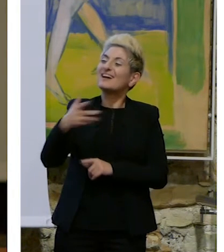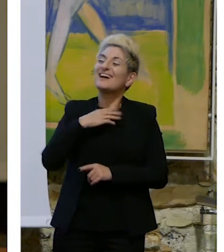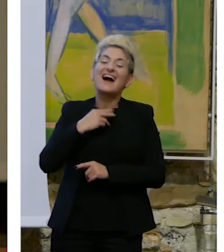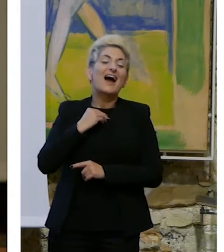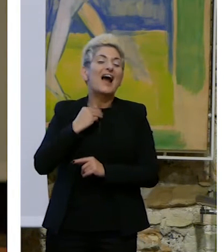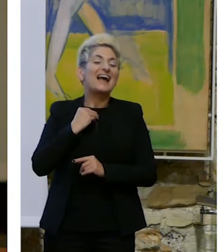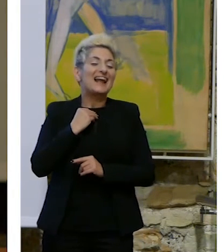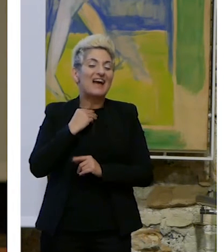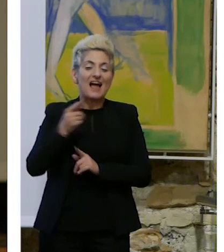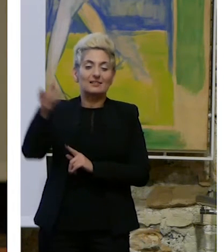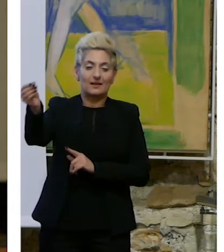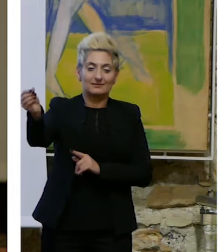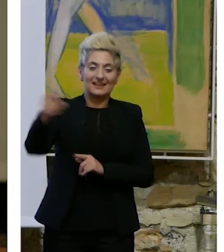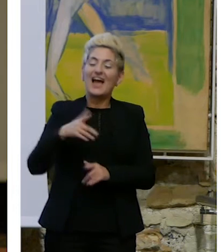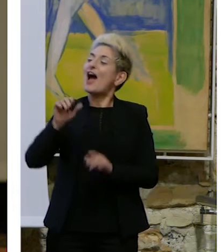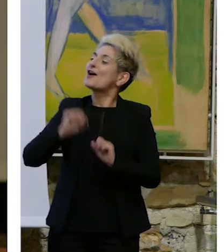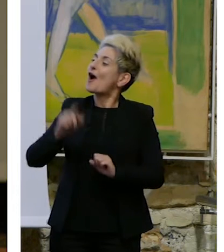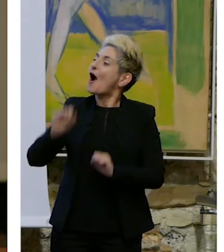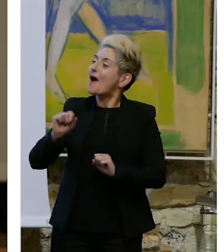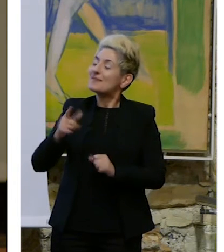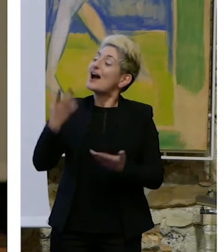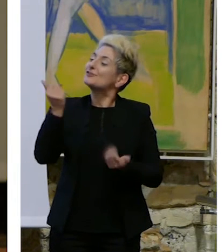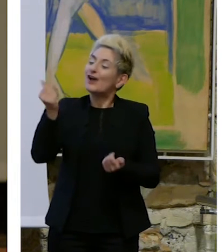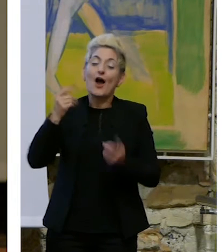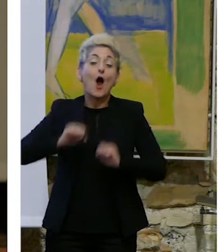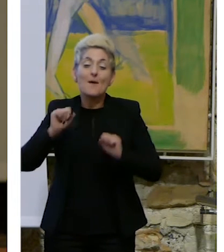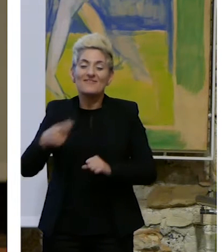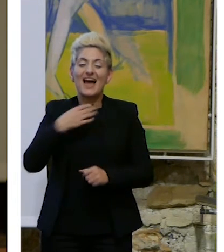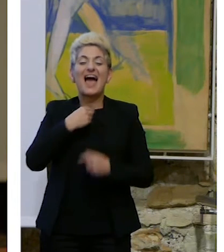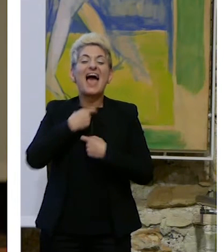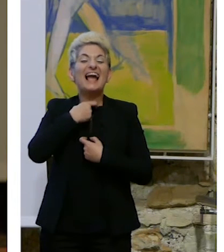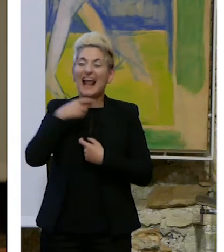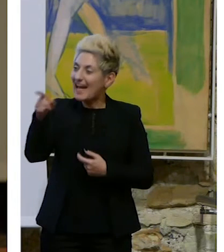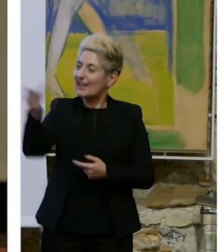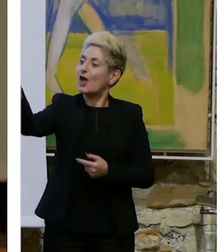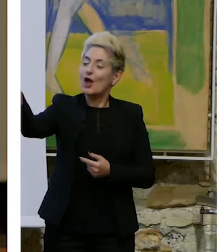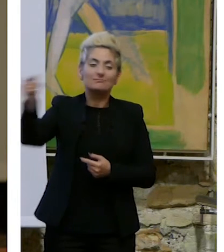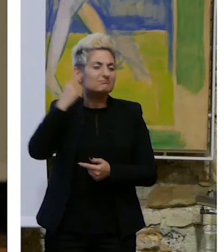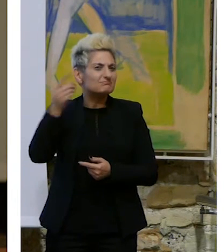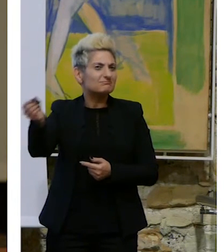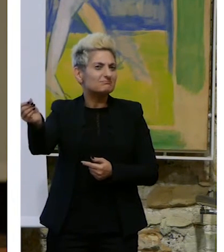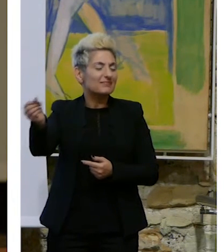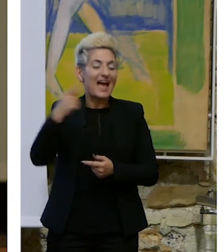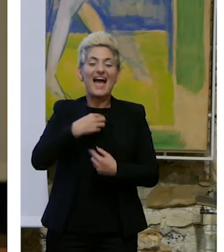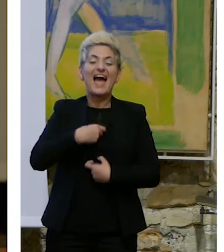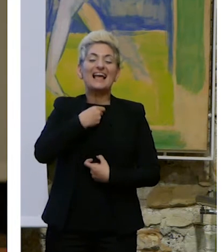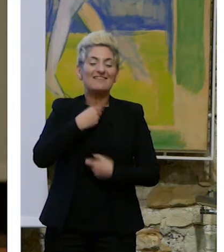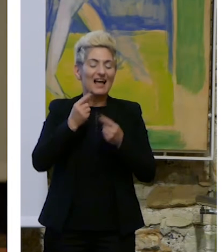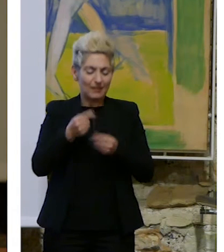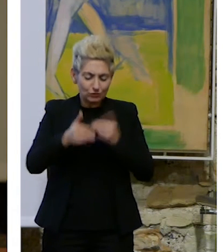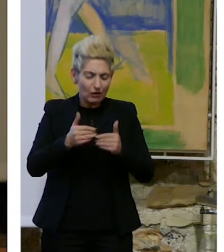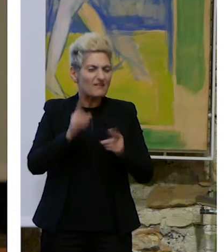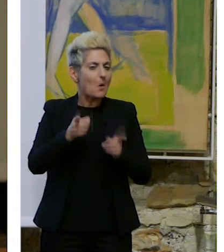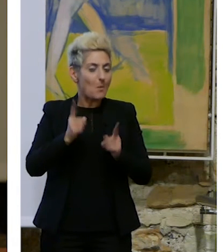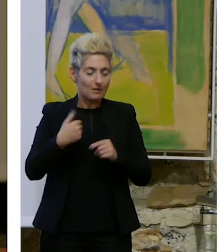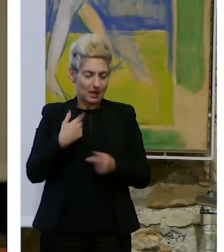come stai? E gli toccava la cravatta. Allora, com'è, era un po' più difficile, ma vedete, lo faceva anche com'è con i cravattini. E io